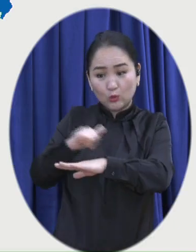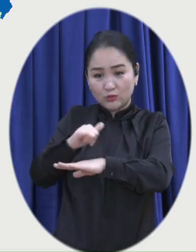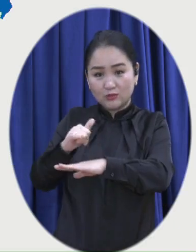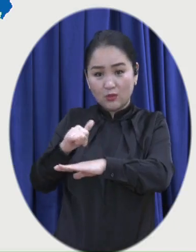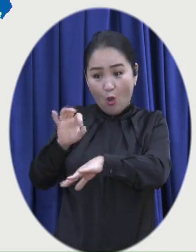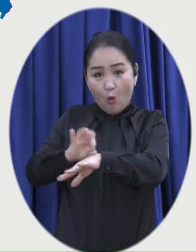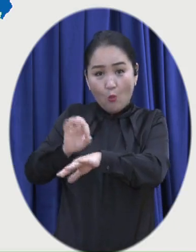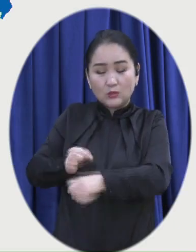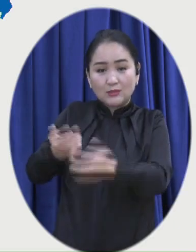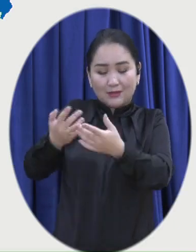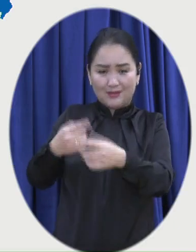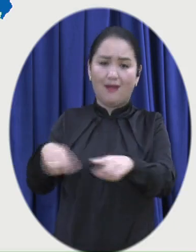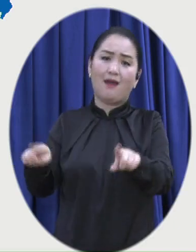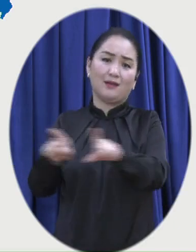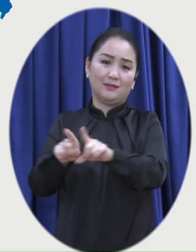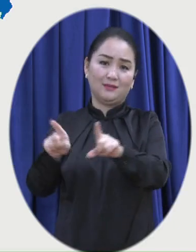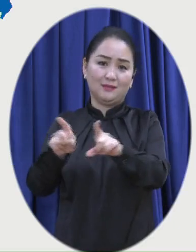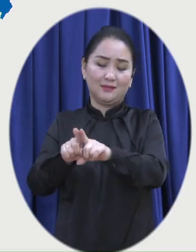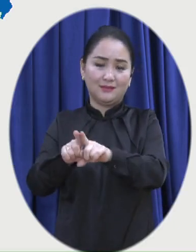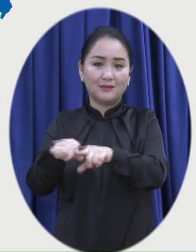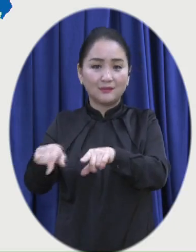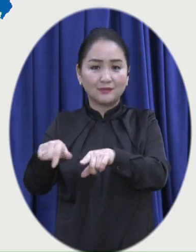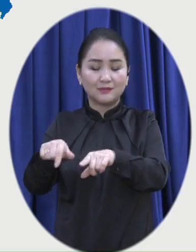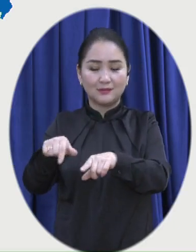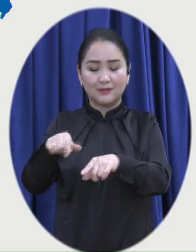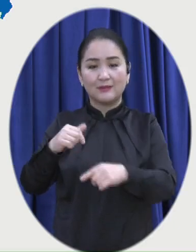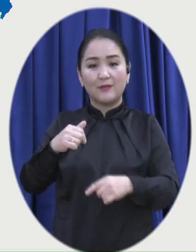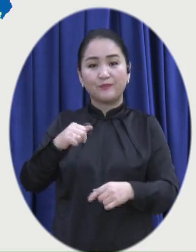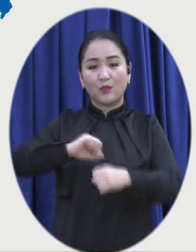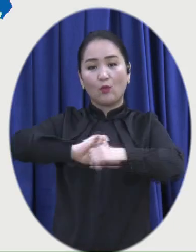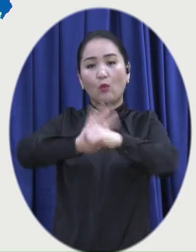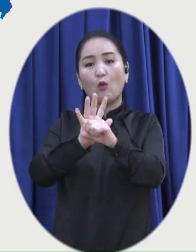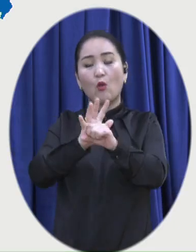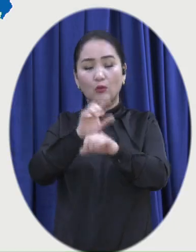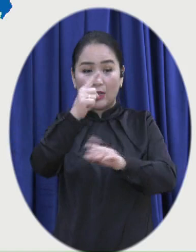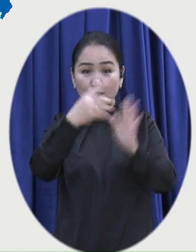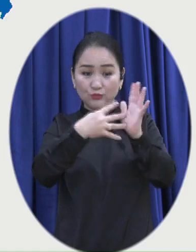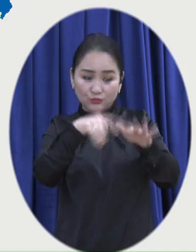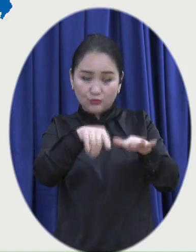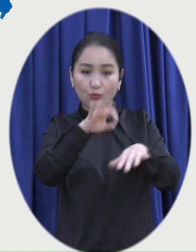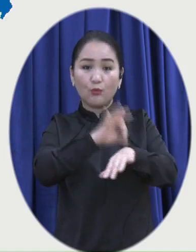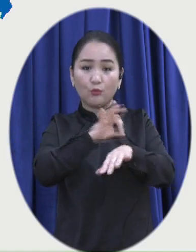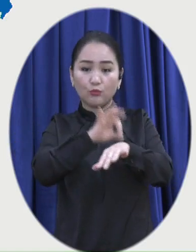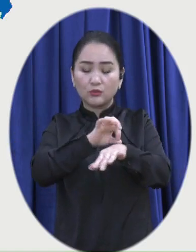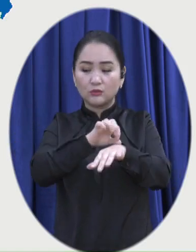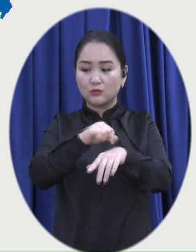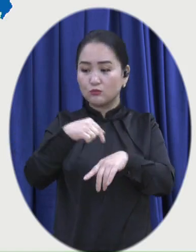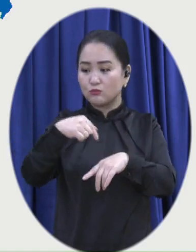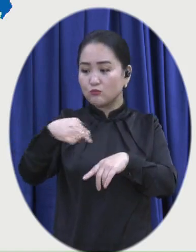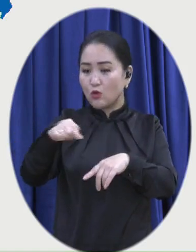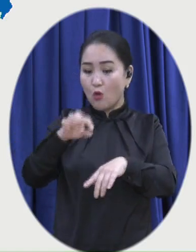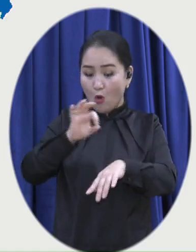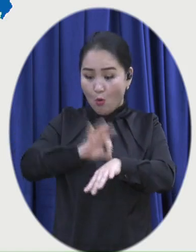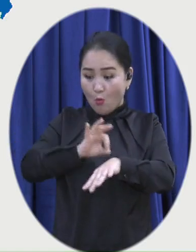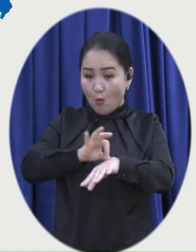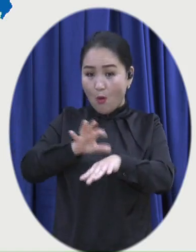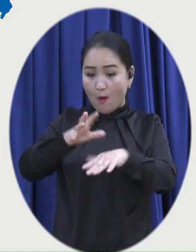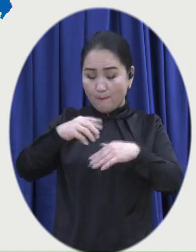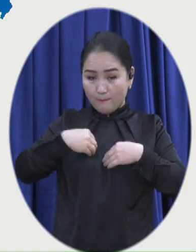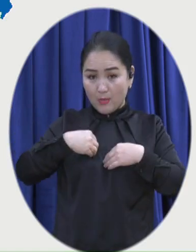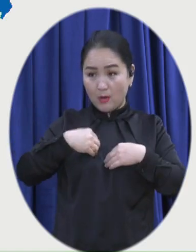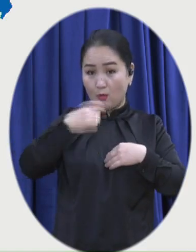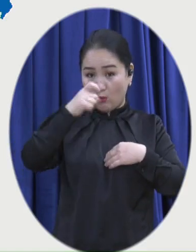байна. За энэ коронавирусын халдвар бол ер нь халдвартай хүнтэй ойрын зайд ямар нэгэн хэлбэрээр